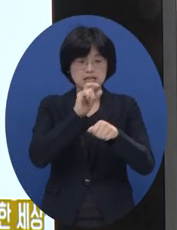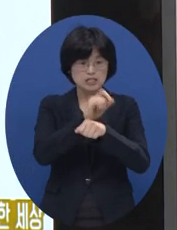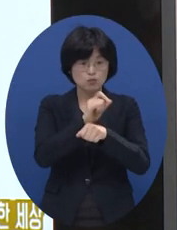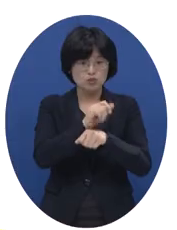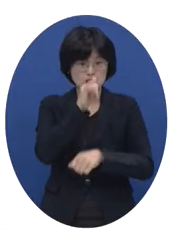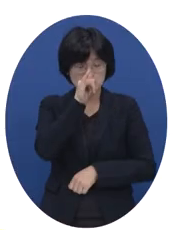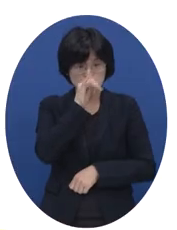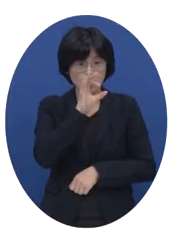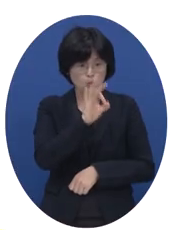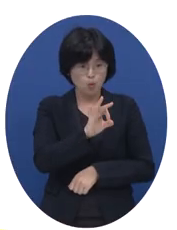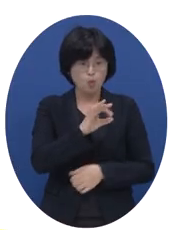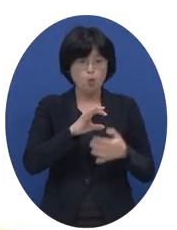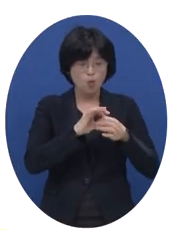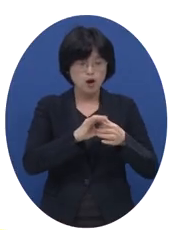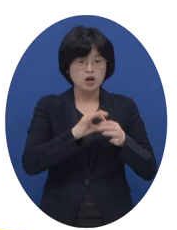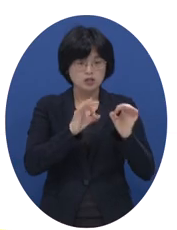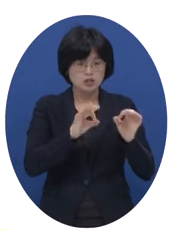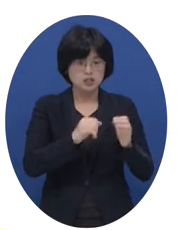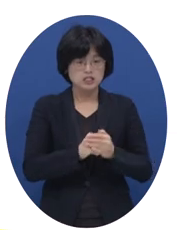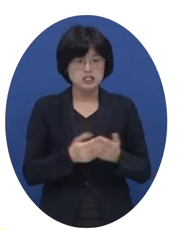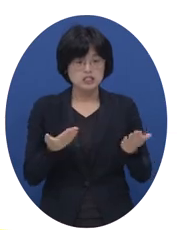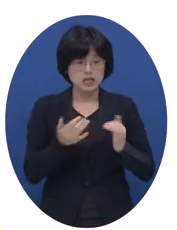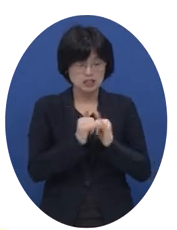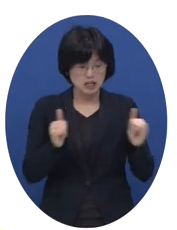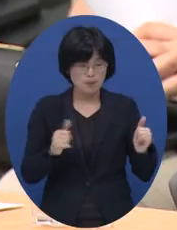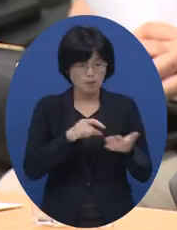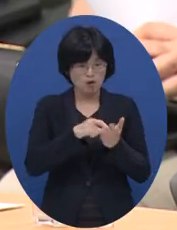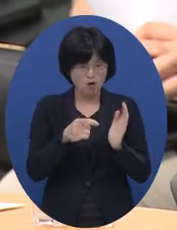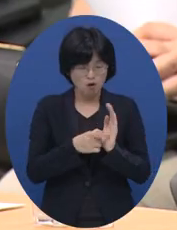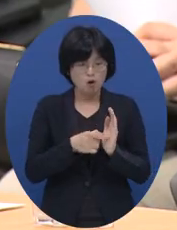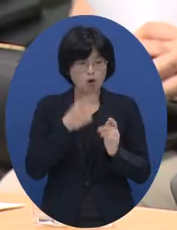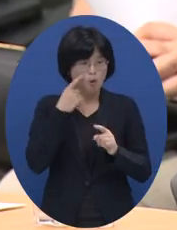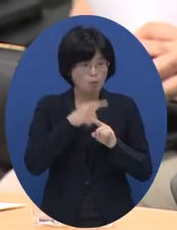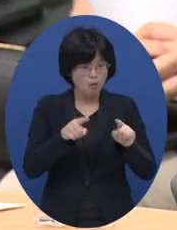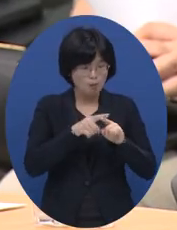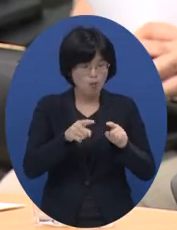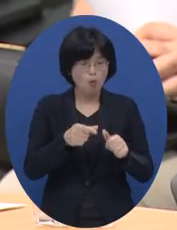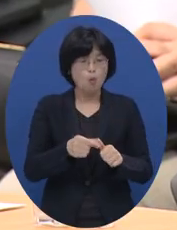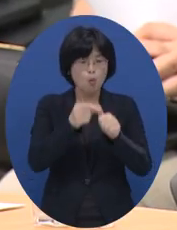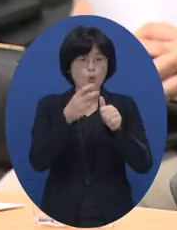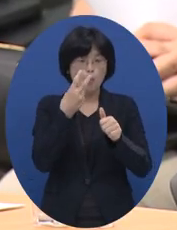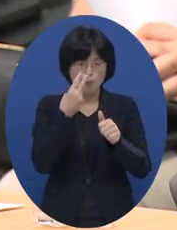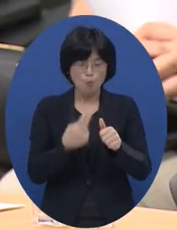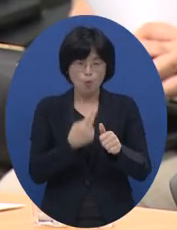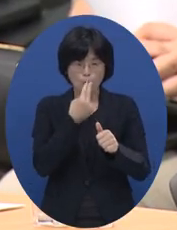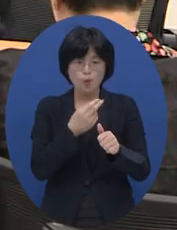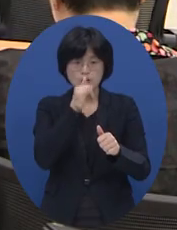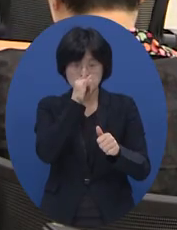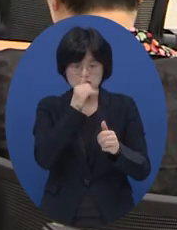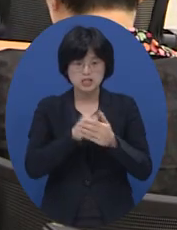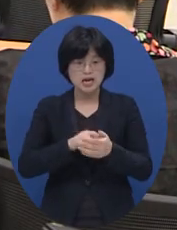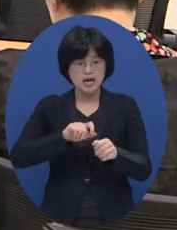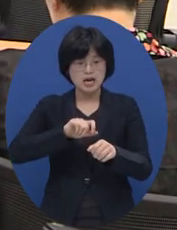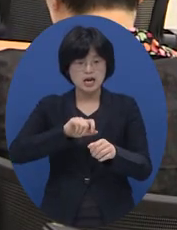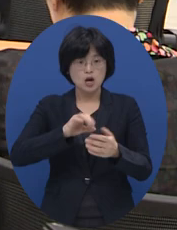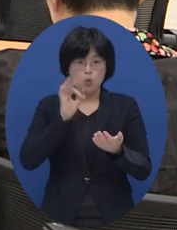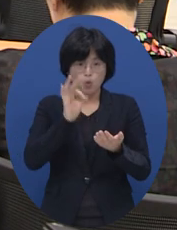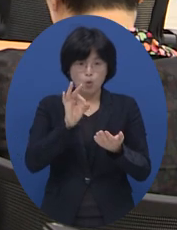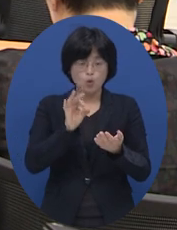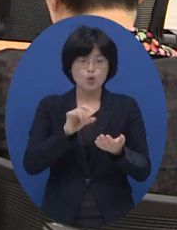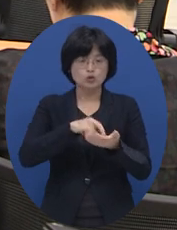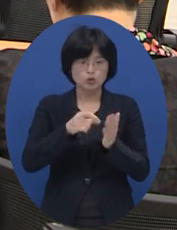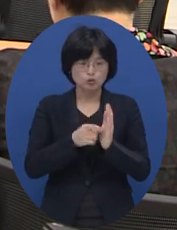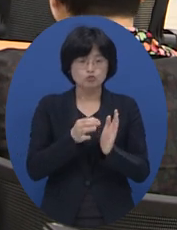자본금과 사무실 기술자 수 등이 적정한 재 고용보험 가입여부 와 적정 임금 지급 여부 등을 중점적으로